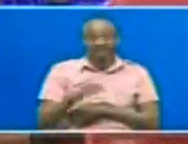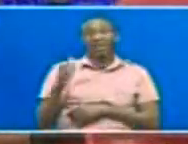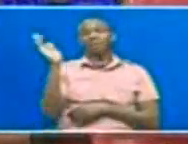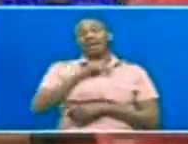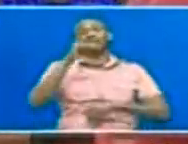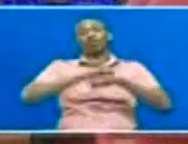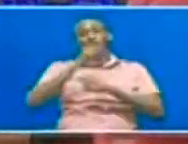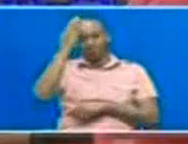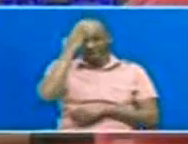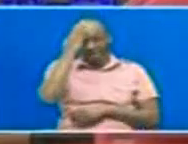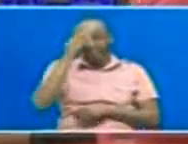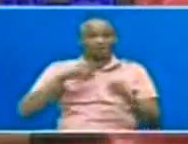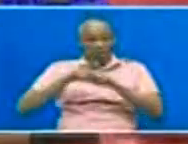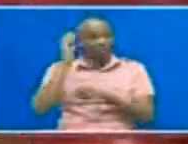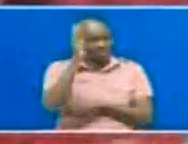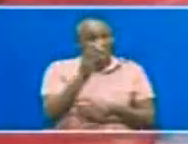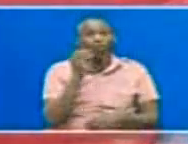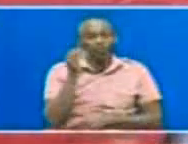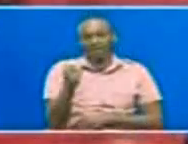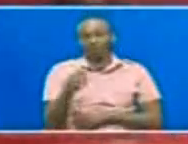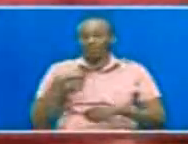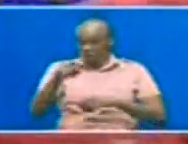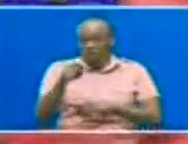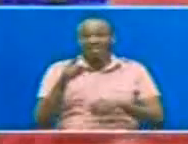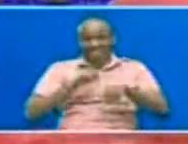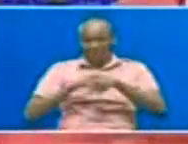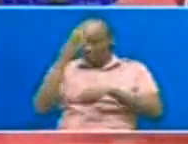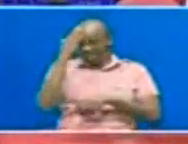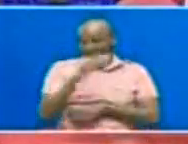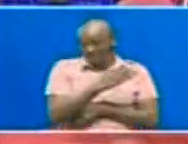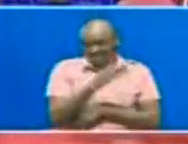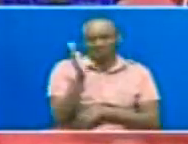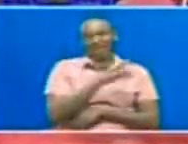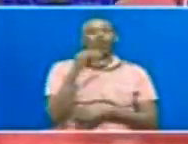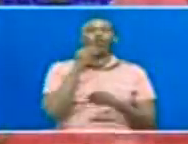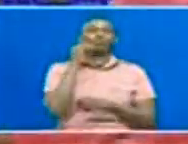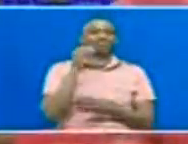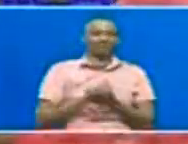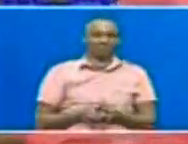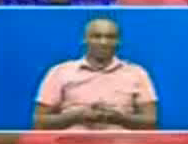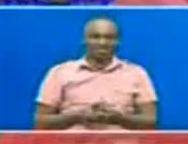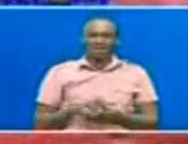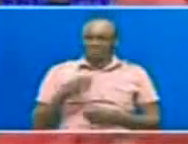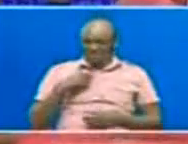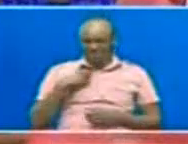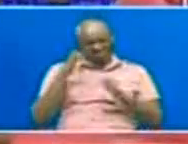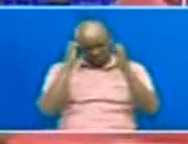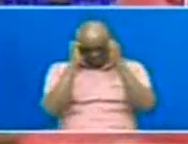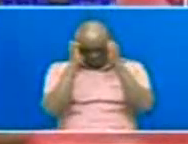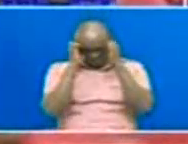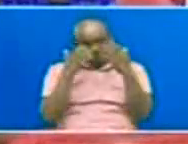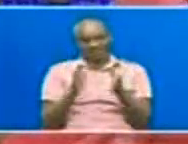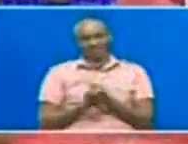Monday, hata nyumbani hawajui namna gani, ndio nitaenda nyumbani on, yeah, in the evening. Mm. So nikasoma huko